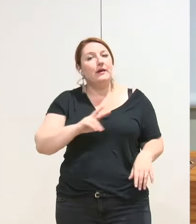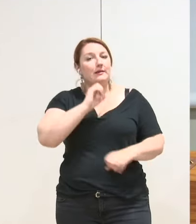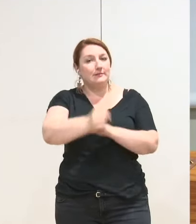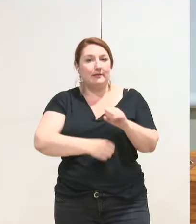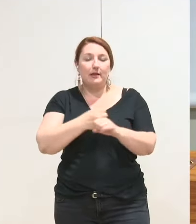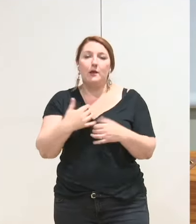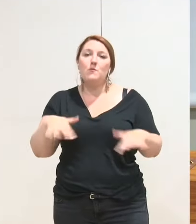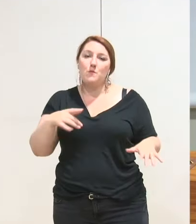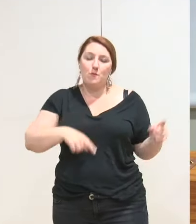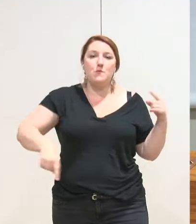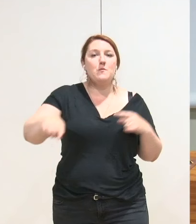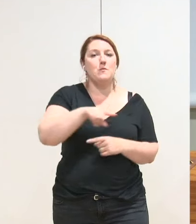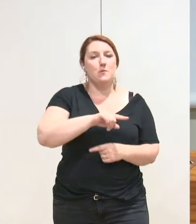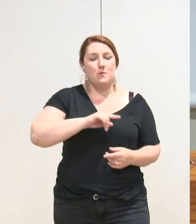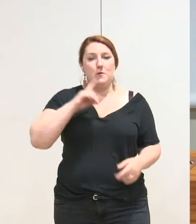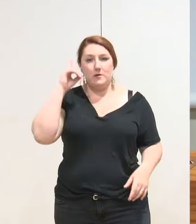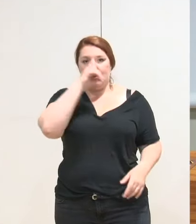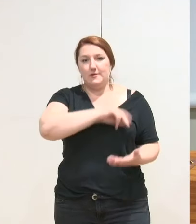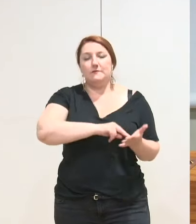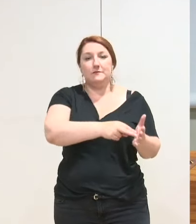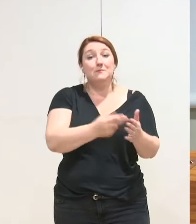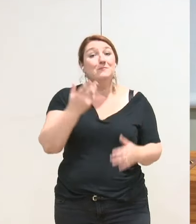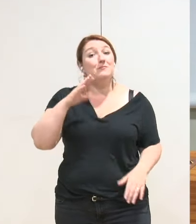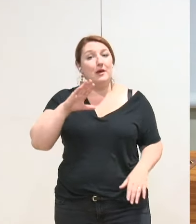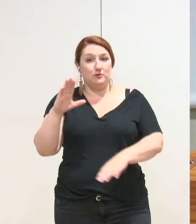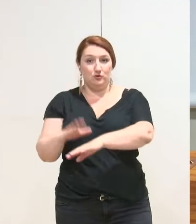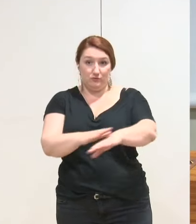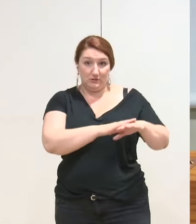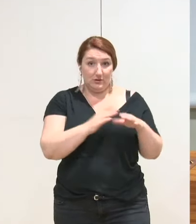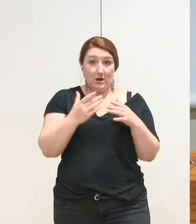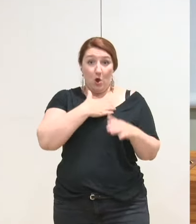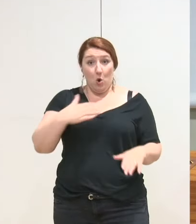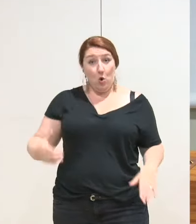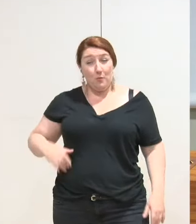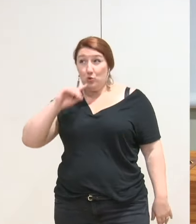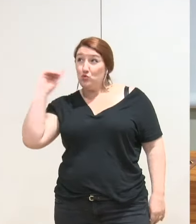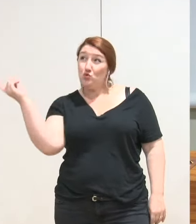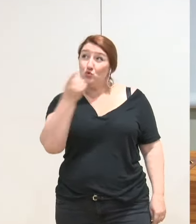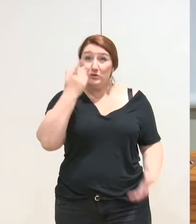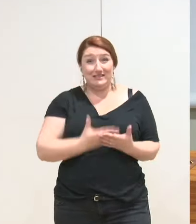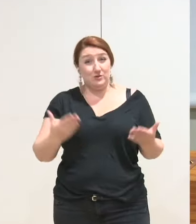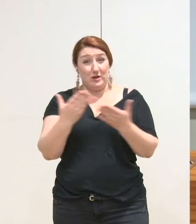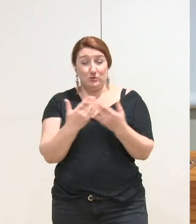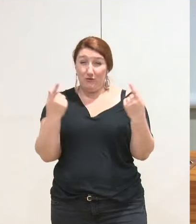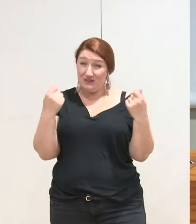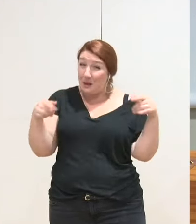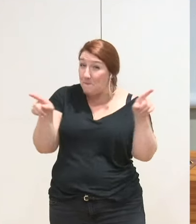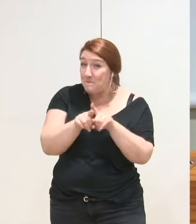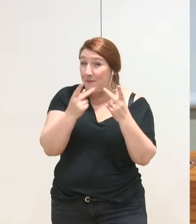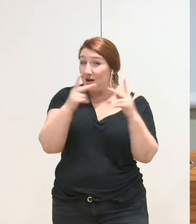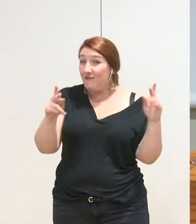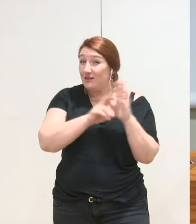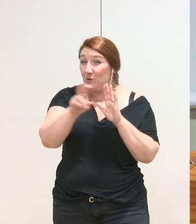mais je me permet tout de même de vous signaler que toutes les communes ne sont pas dans les situations financières de la ville de Grenoble en